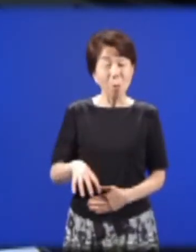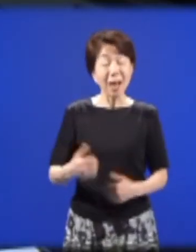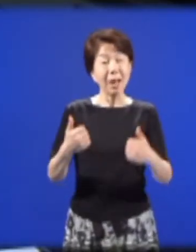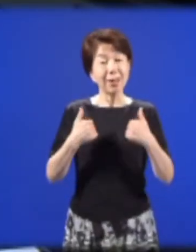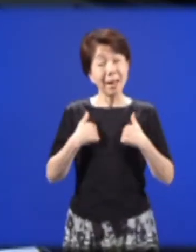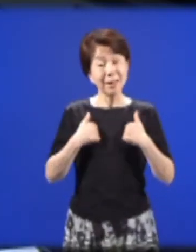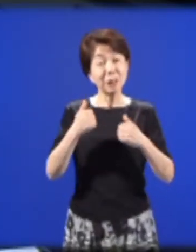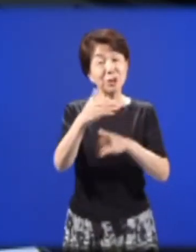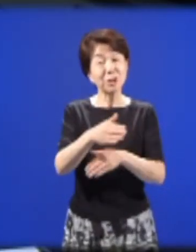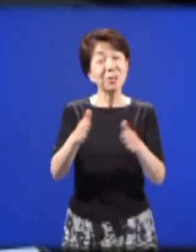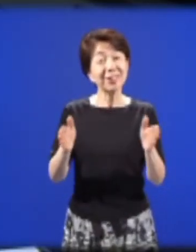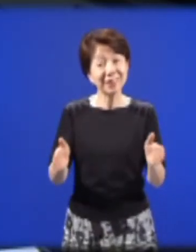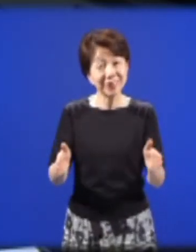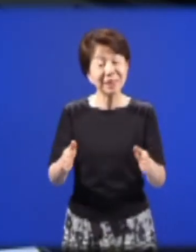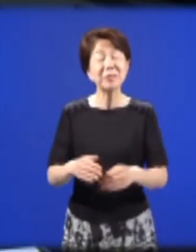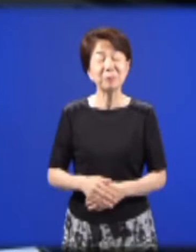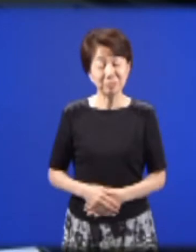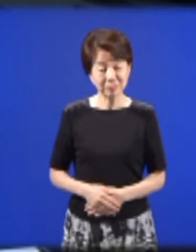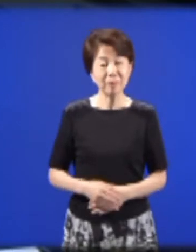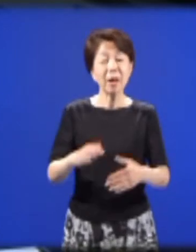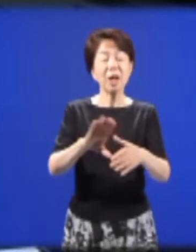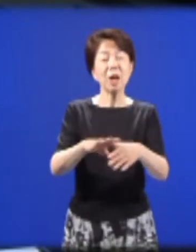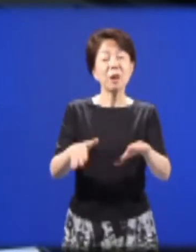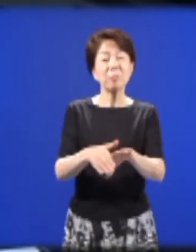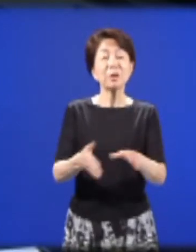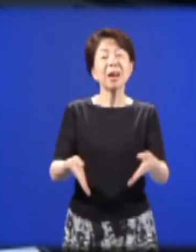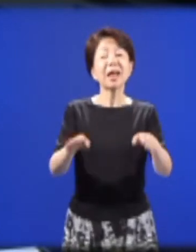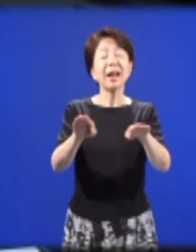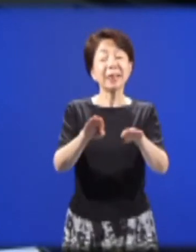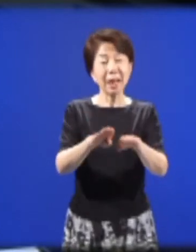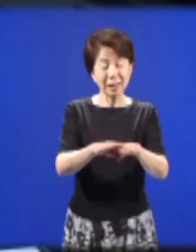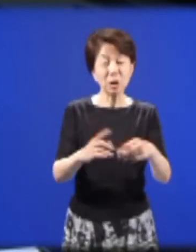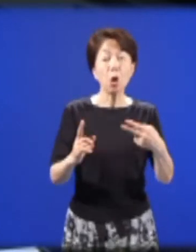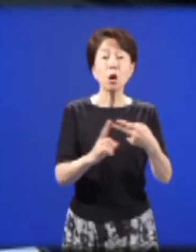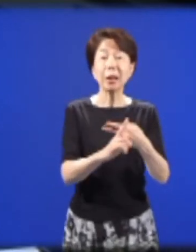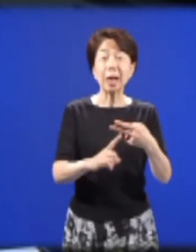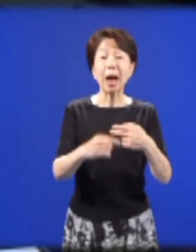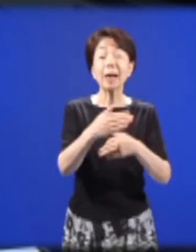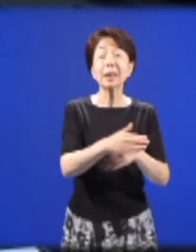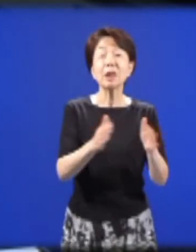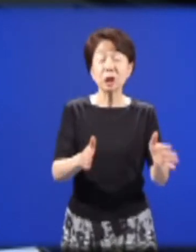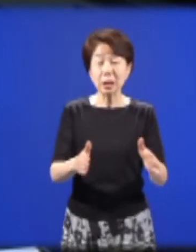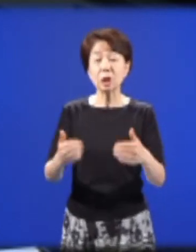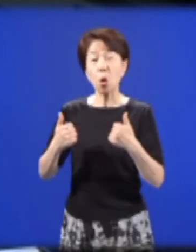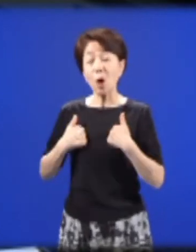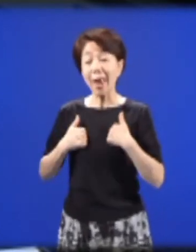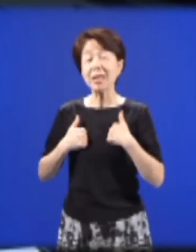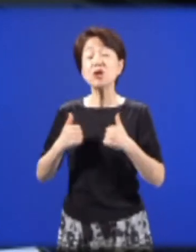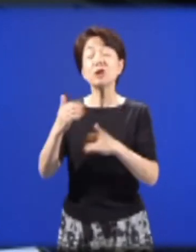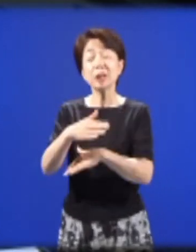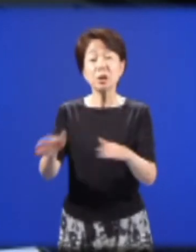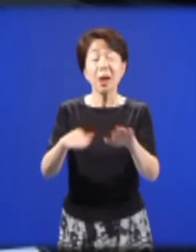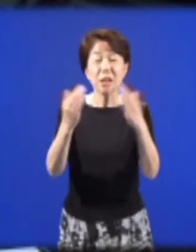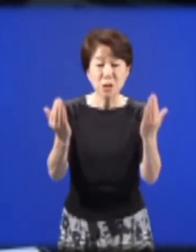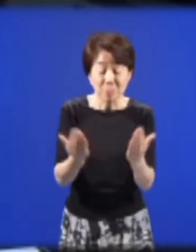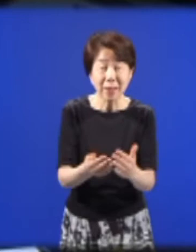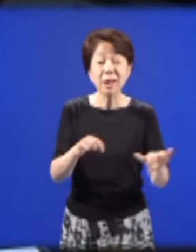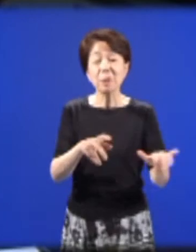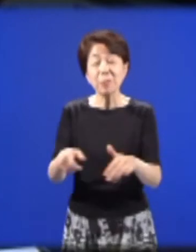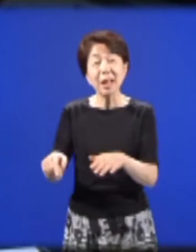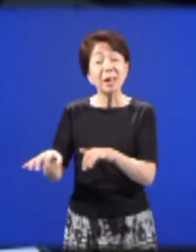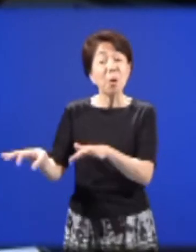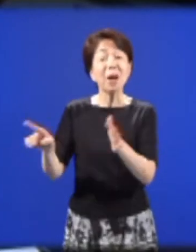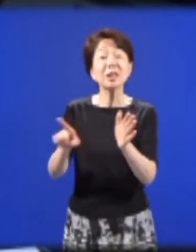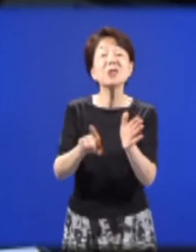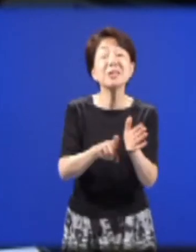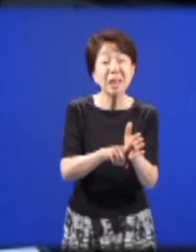ここは練習室。文化会館のリハーサル室と練習室には全ての部屋になんとピアノ